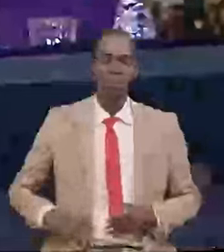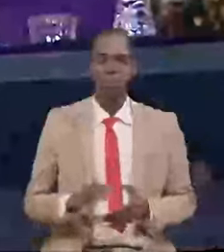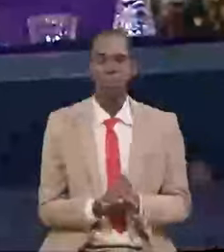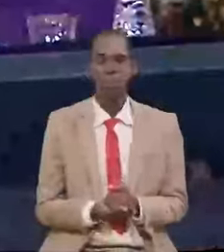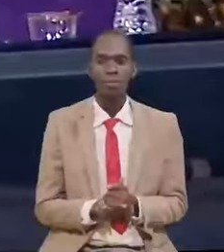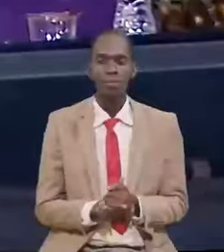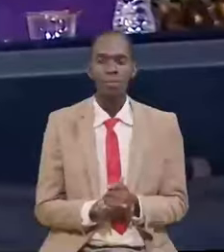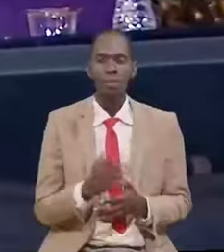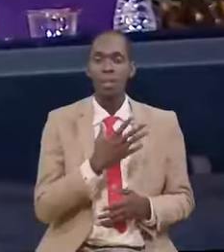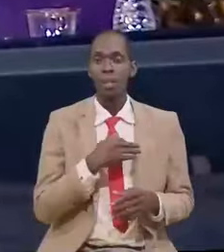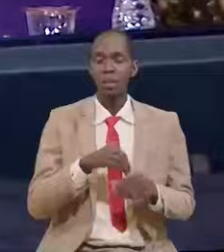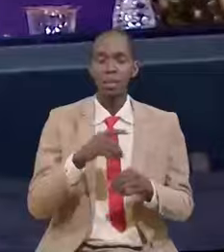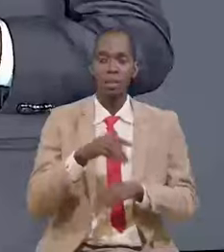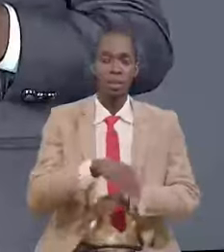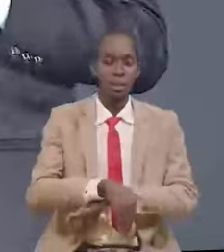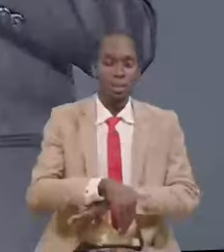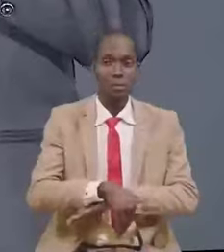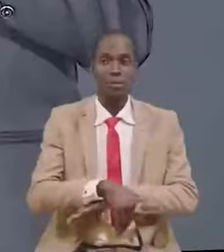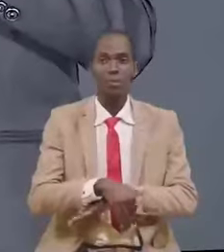Et dans la soirée,